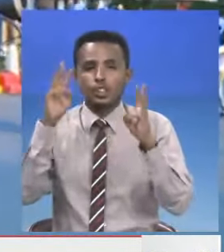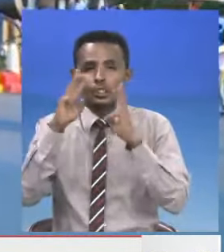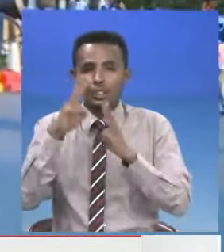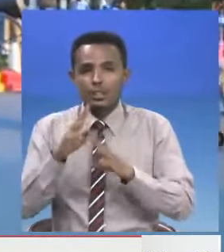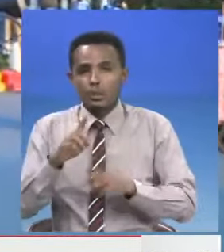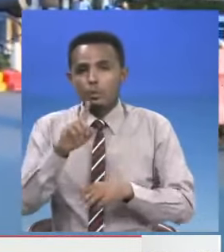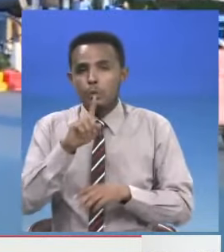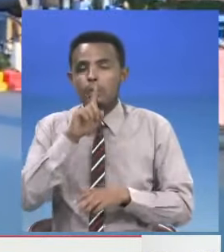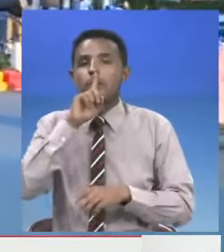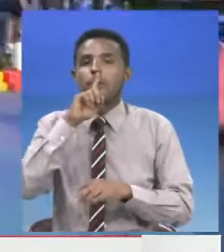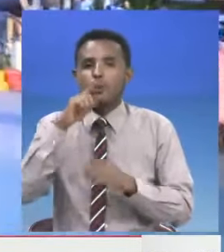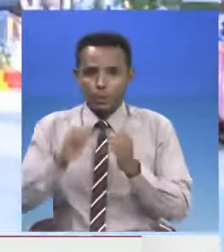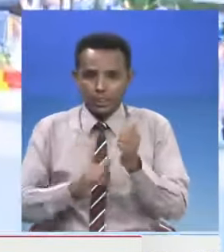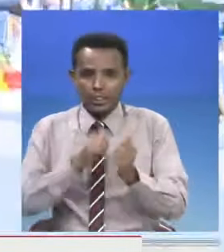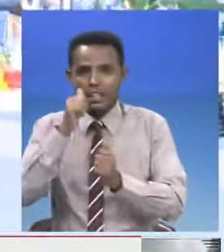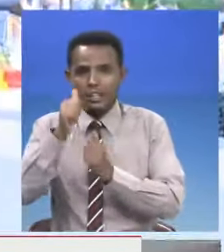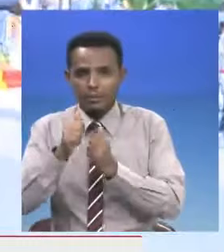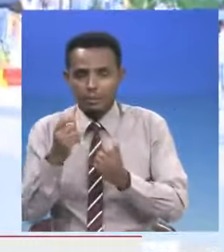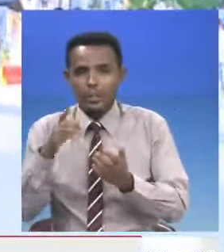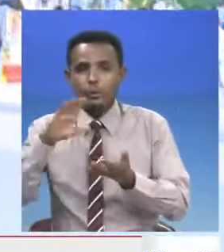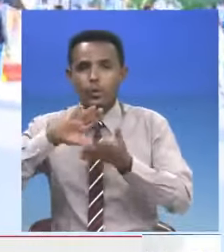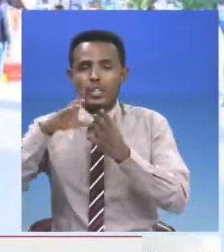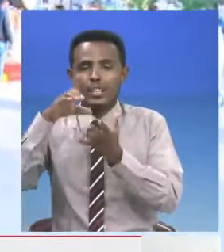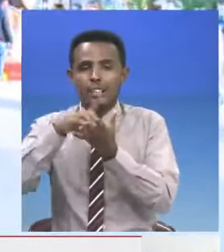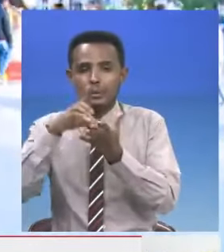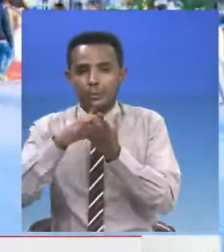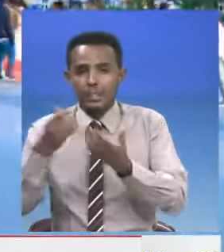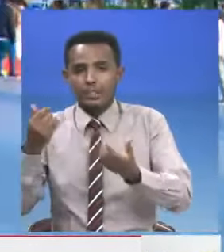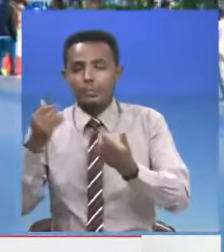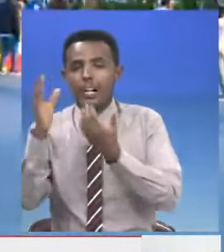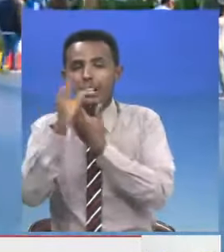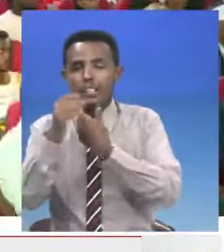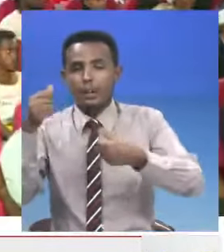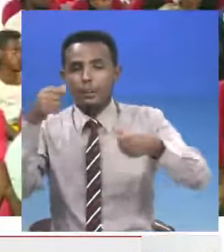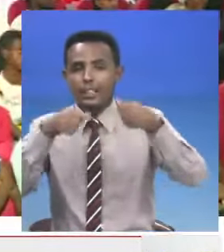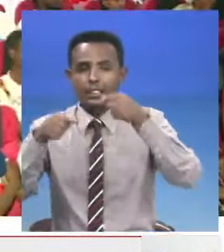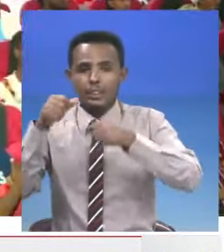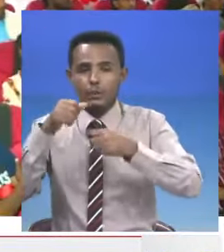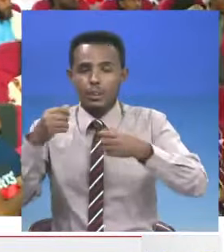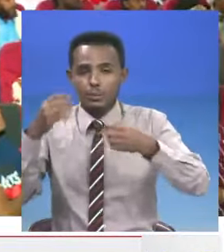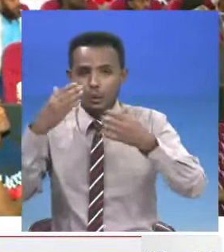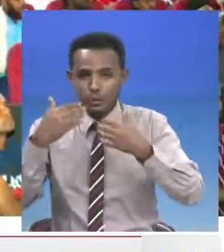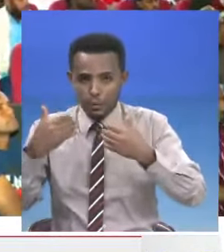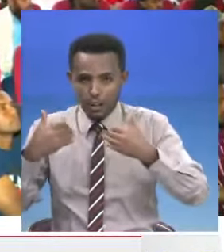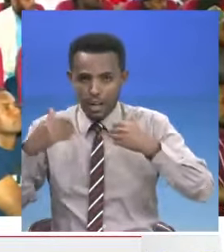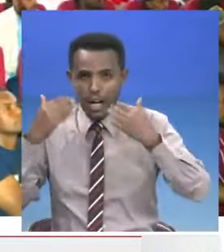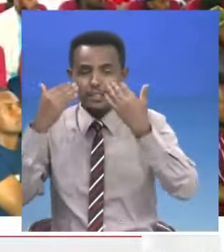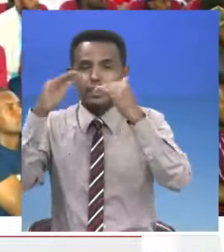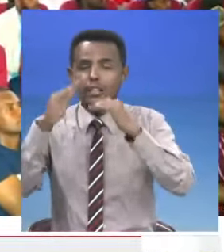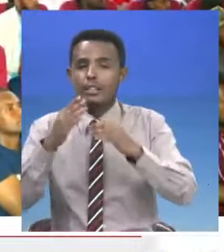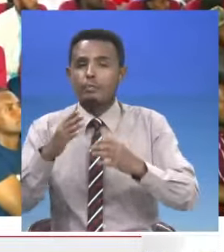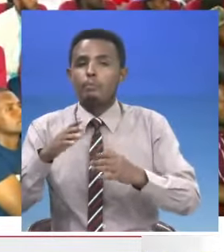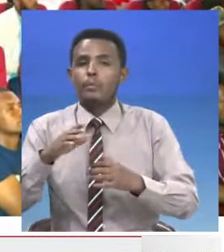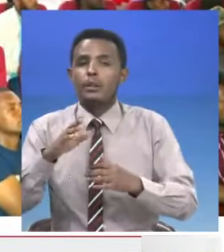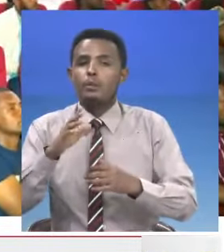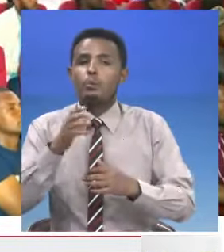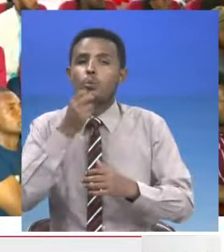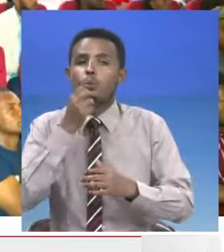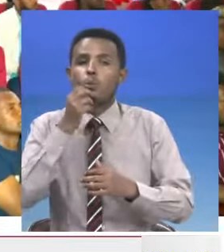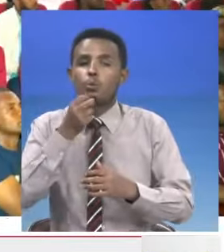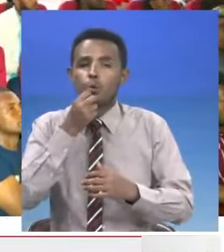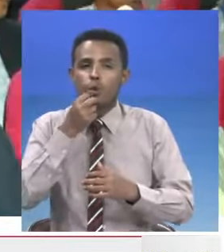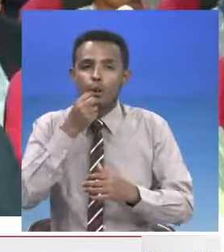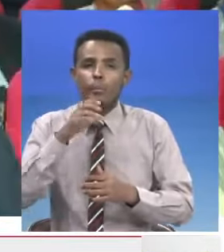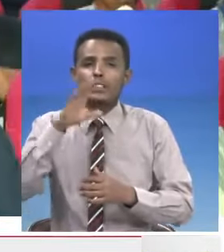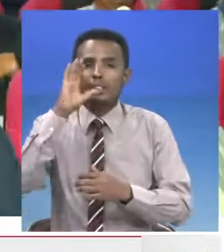በቸልታ እየታለፈ ነው። የጎንደር ከተማ ለሀገር ካበረከተችው አስተዋጽኦ አንጻር በውሃ መጠጥ ችግር ልትቀጣ አይገባም።